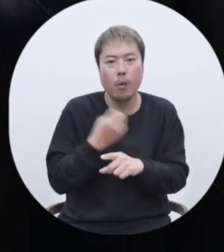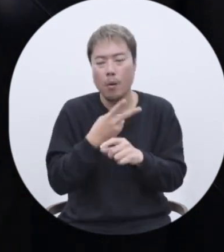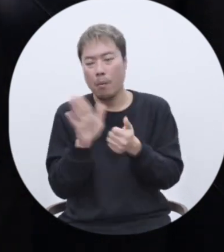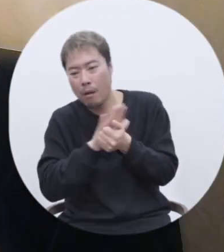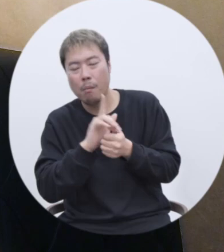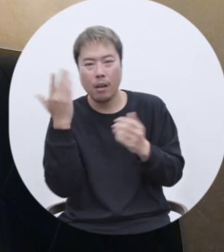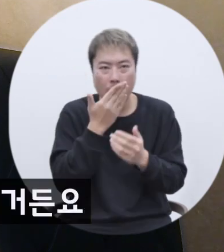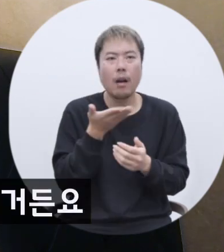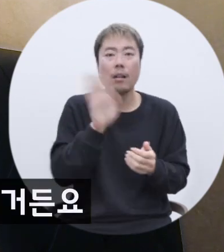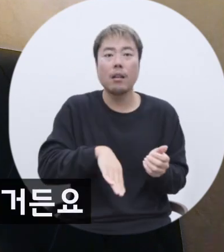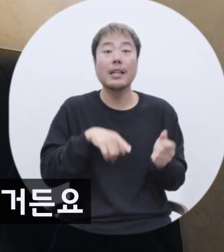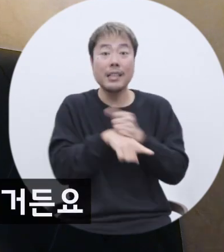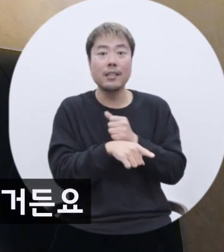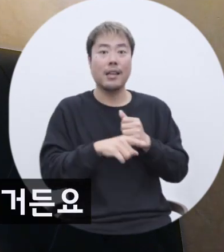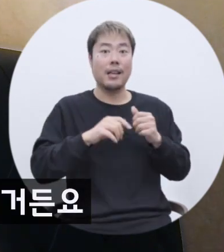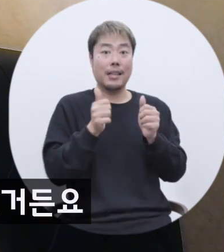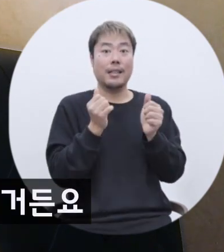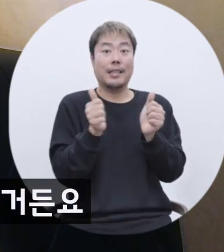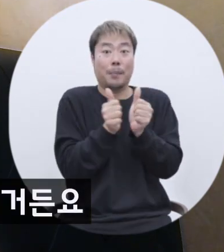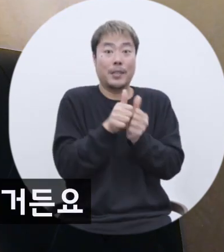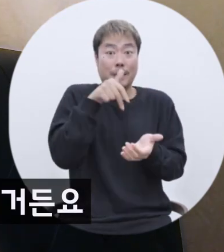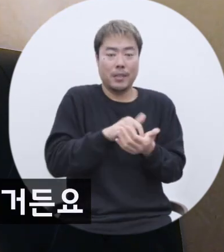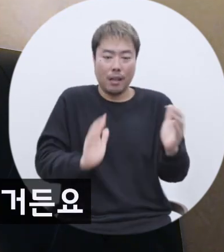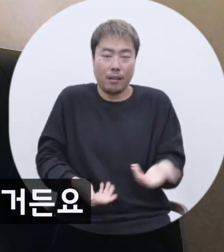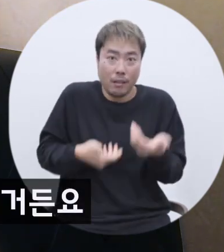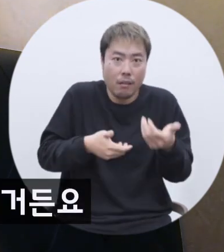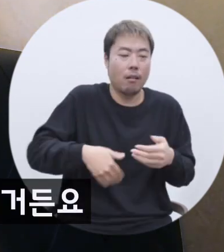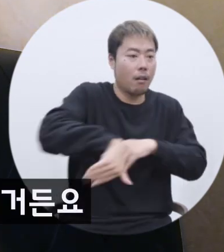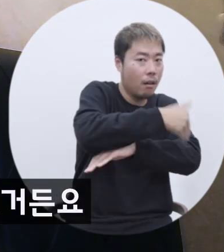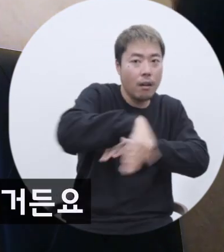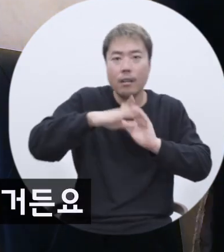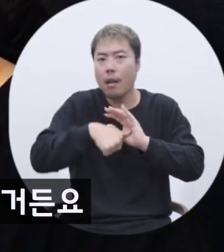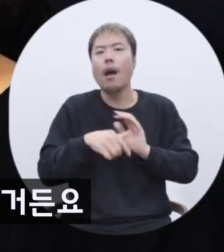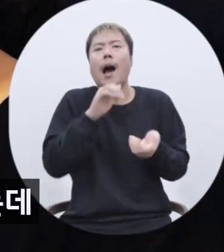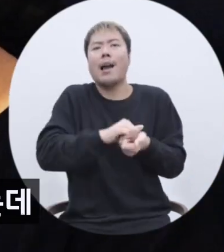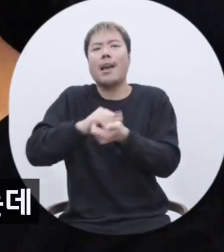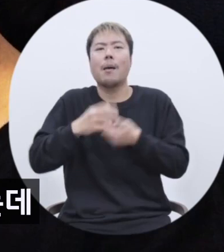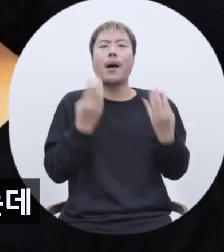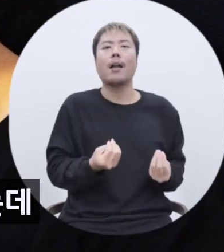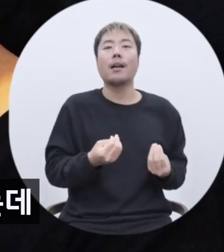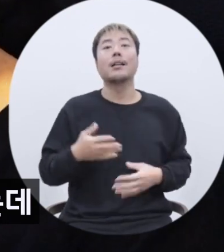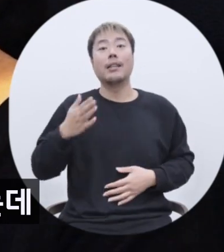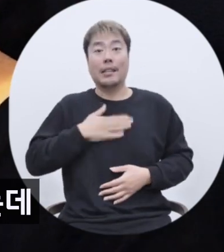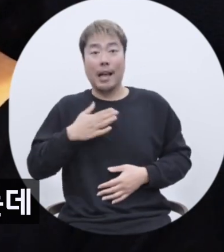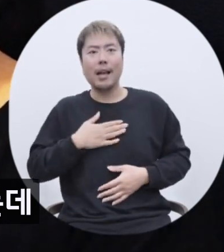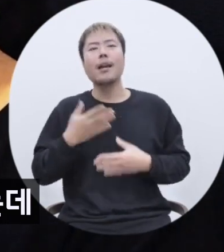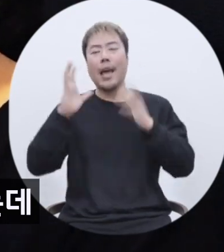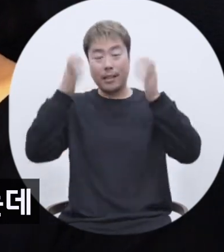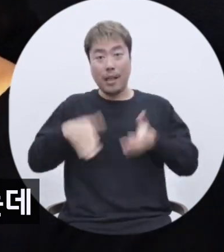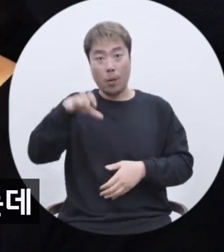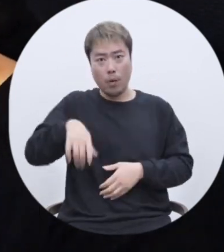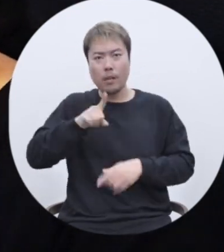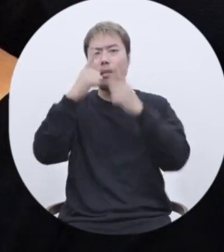하긴 하는데, 데리고 다니는데 너무 제약이 많다는 얘기를 저는 좀 많이 들었거든요. 제가 대학병원에서 아이를 낳아서 대학병원을